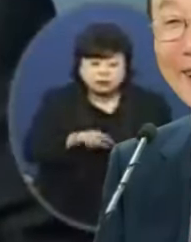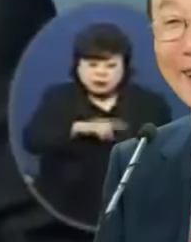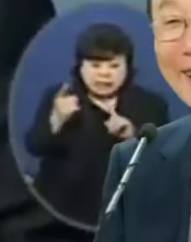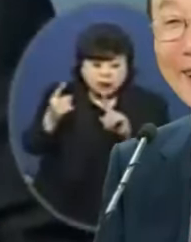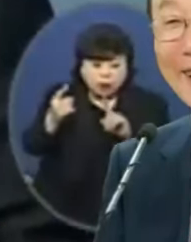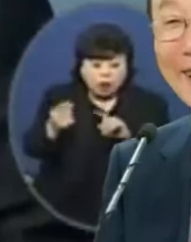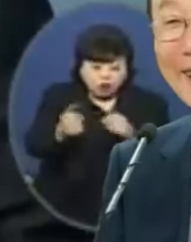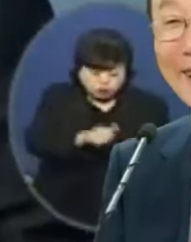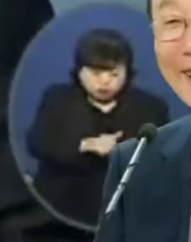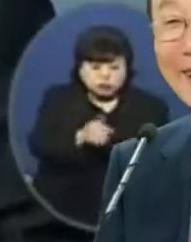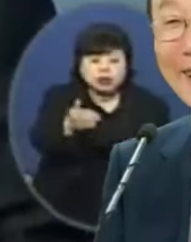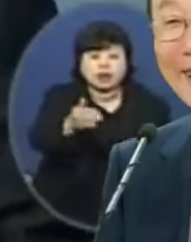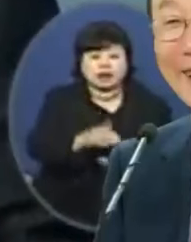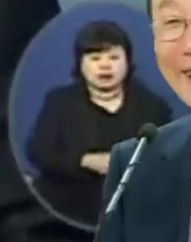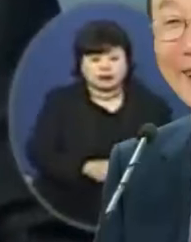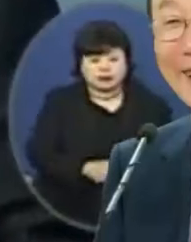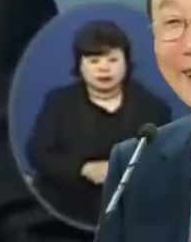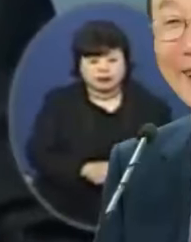하고 죽이기도 한다.